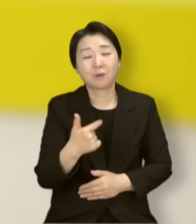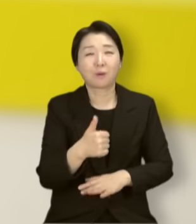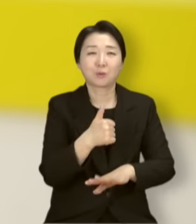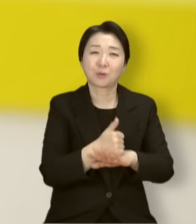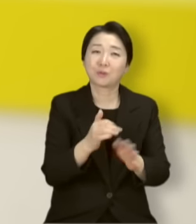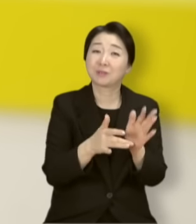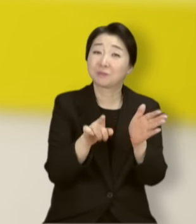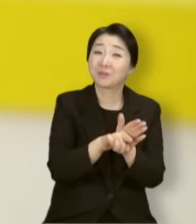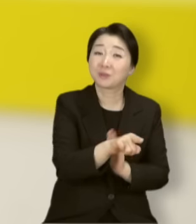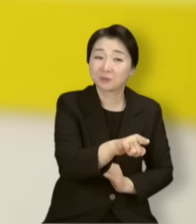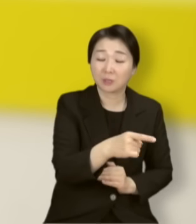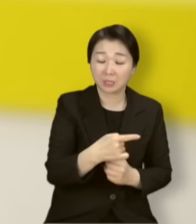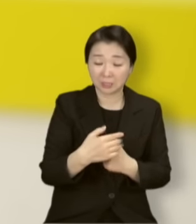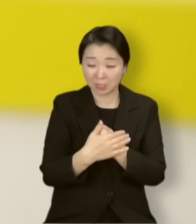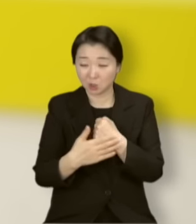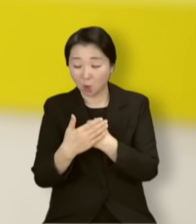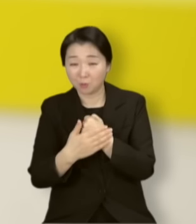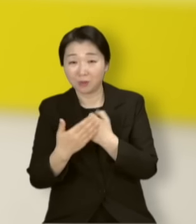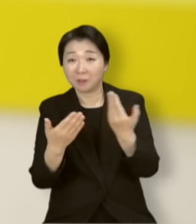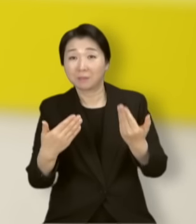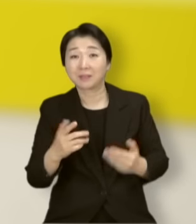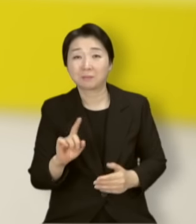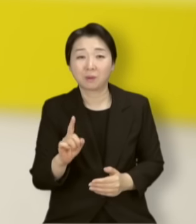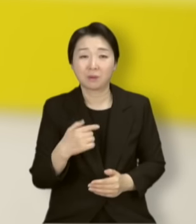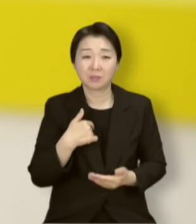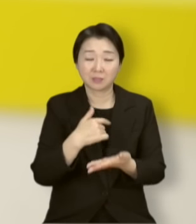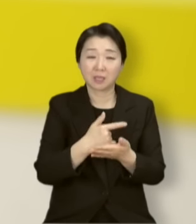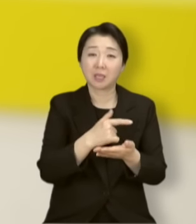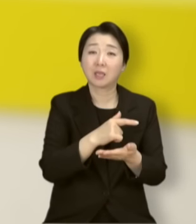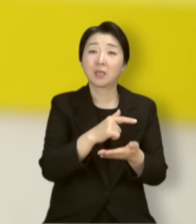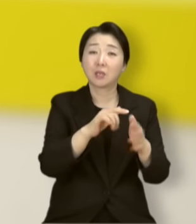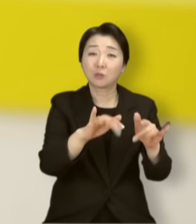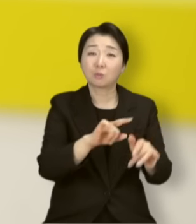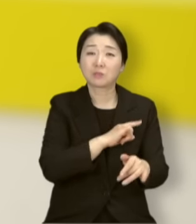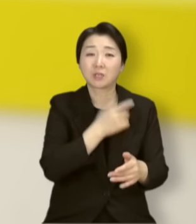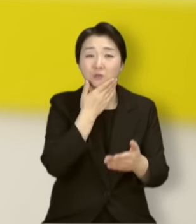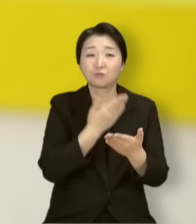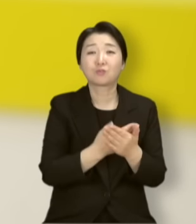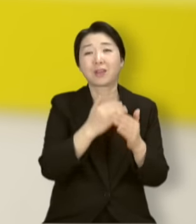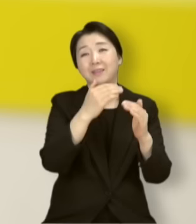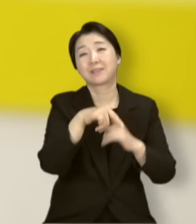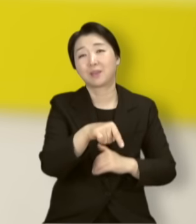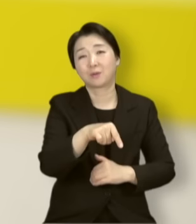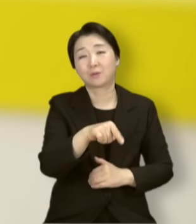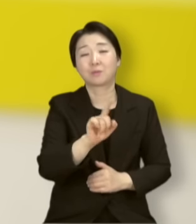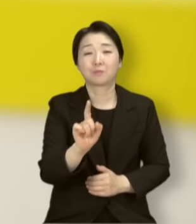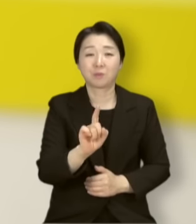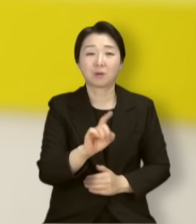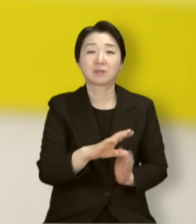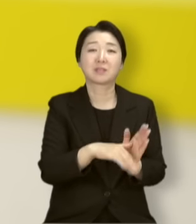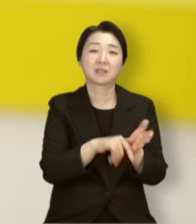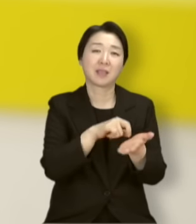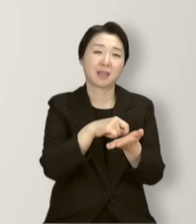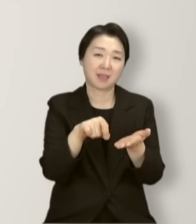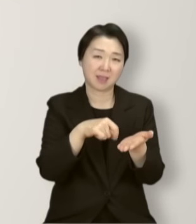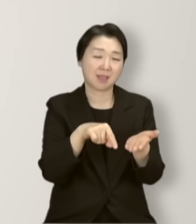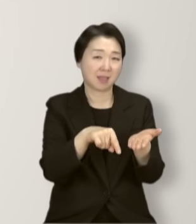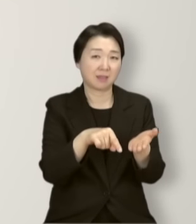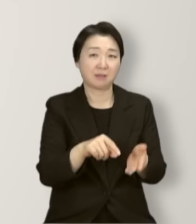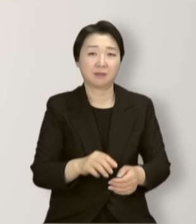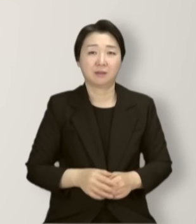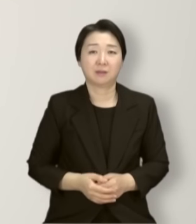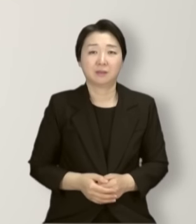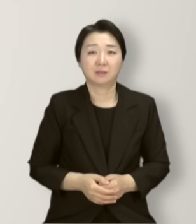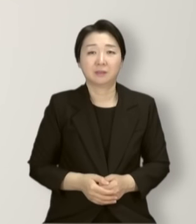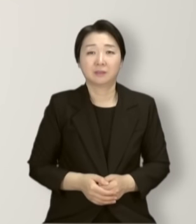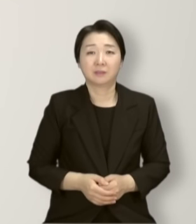덤으로 저는 덕을 봤다는 게 제 네. 논문의 가장 중요한 내용들이 그때 쓰여졌어요.